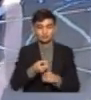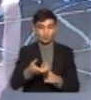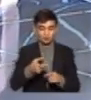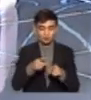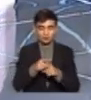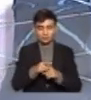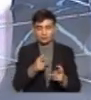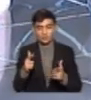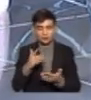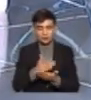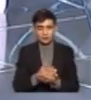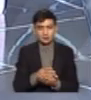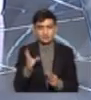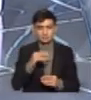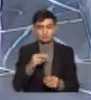взлетели прайсы на крупы.